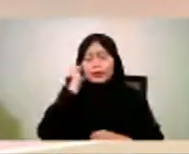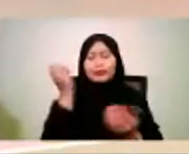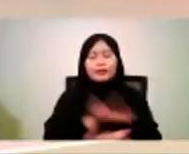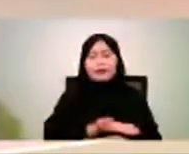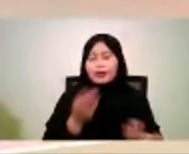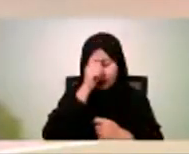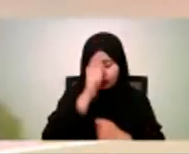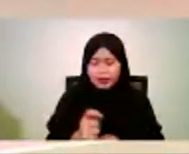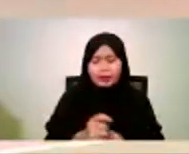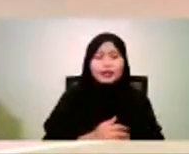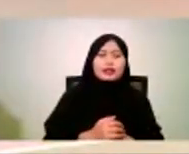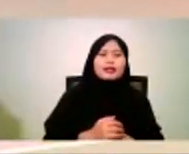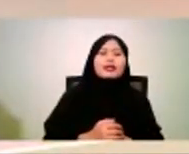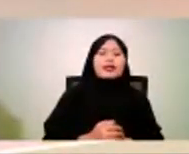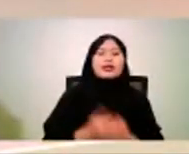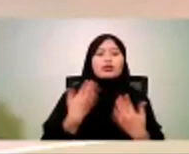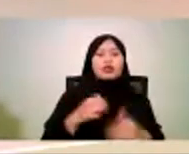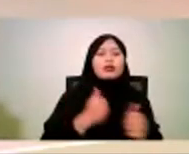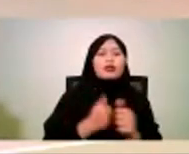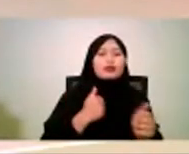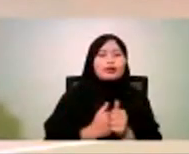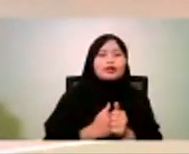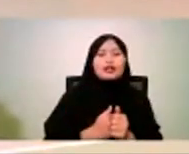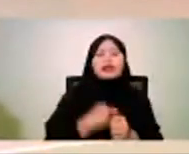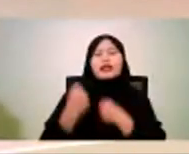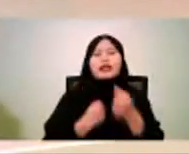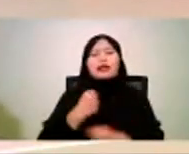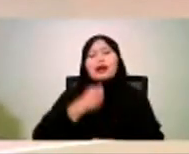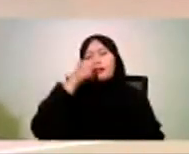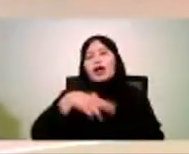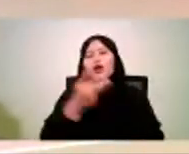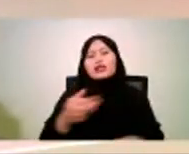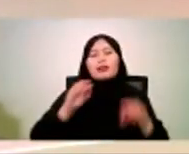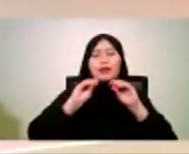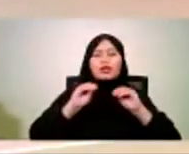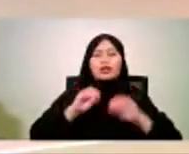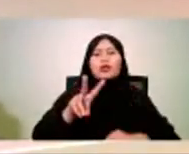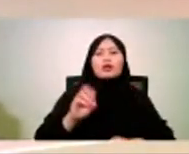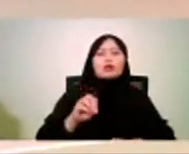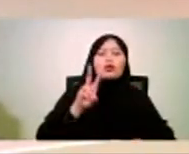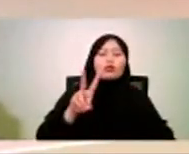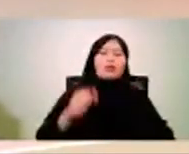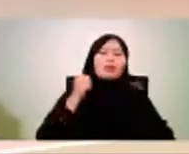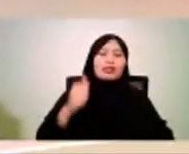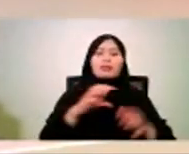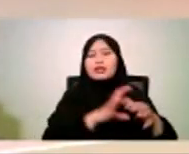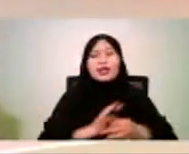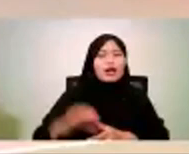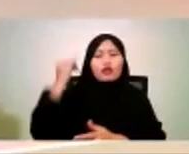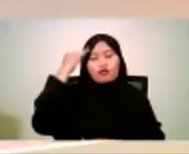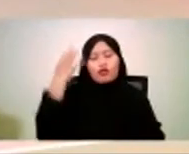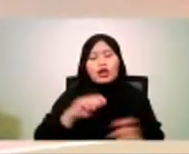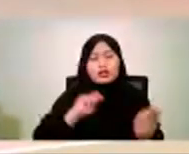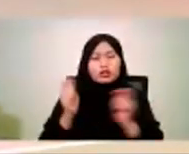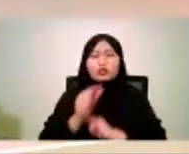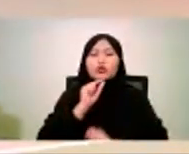oleh kita ikuti bersama bagi Indonesia mengajar 2022 memantapkan Sinergi dan inovasi untuk pemulihan